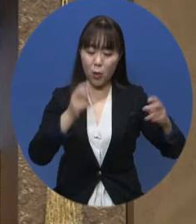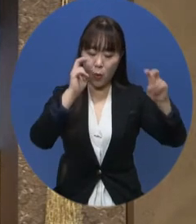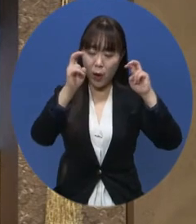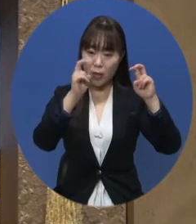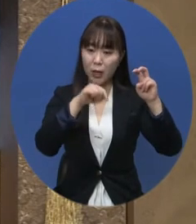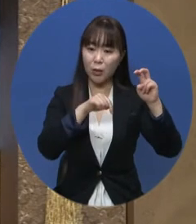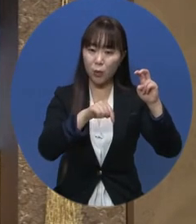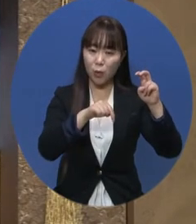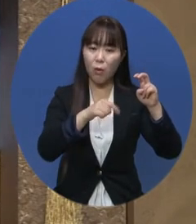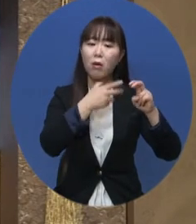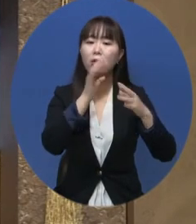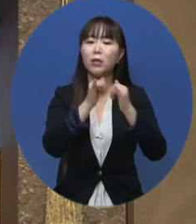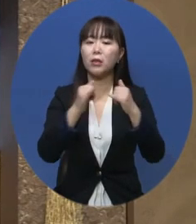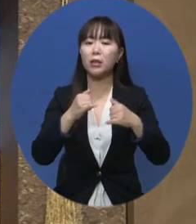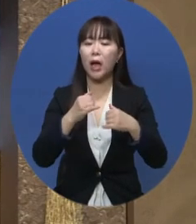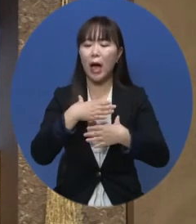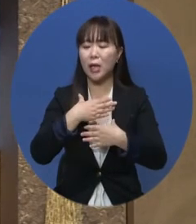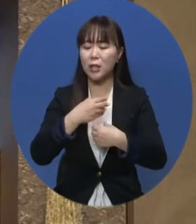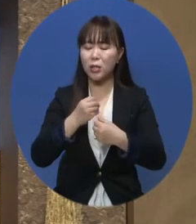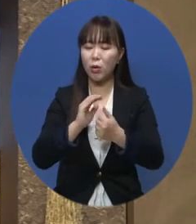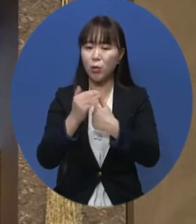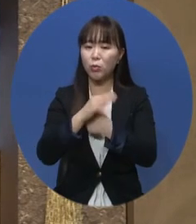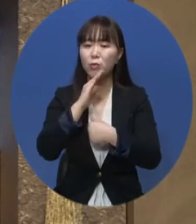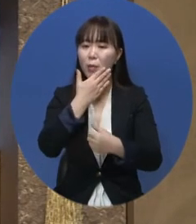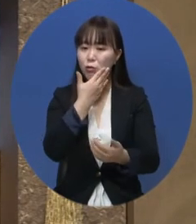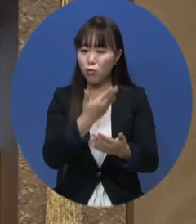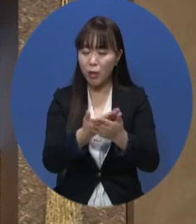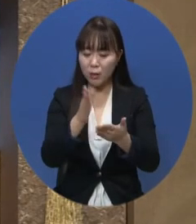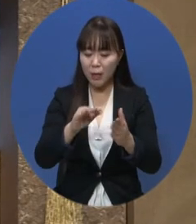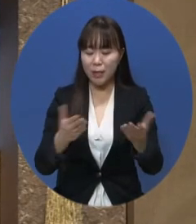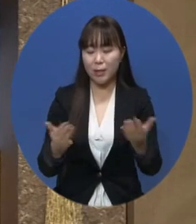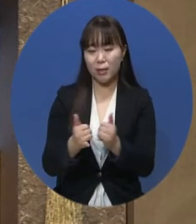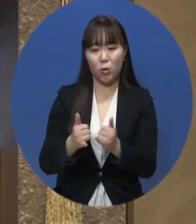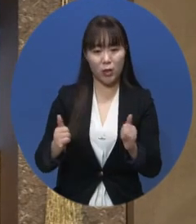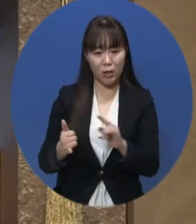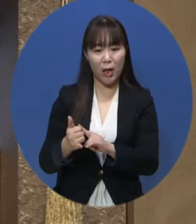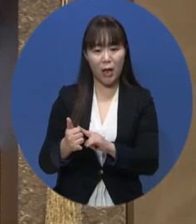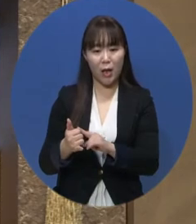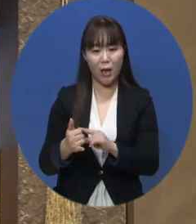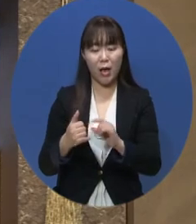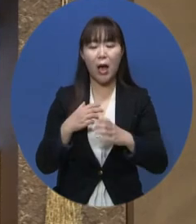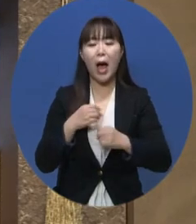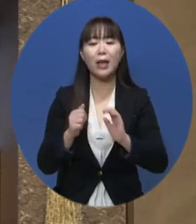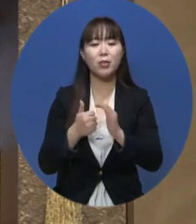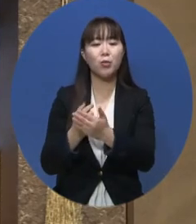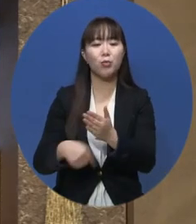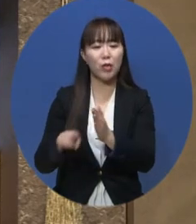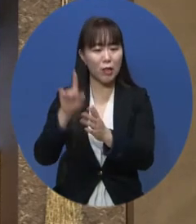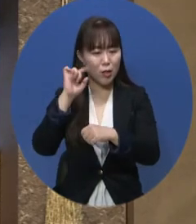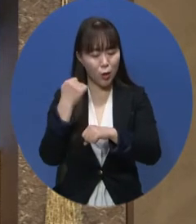자체도 어르신들의 안전도 중요하지만 네. 우리 종사자들의 안전을 위한 그런 연구와